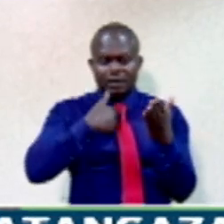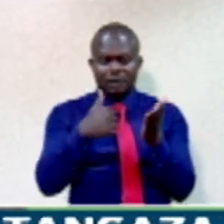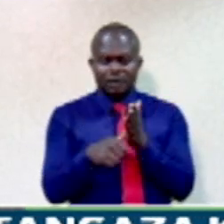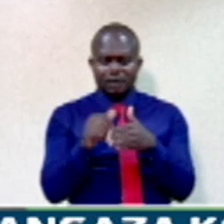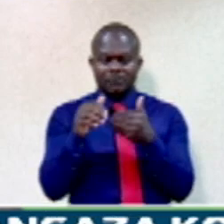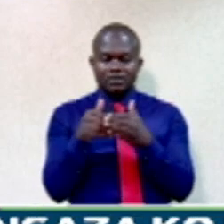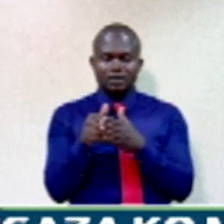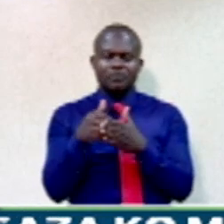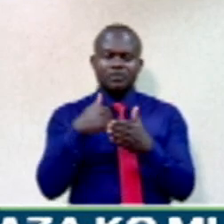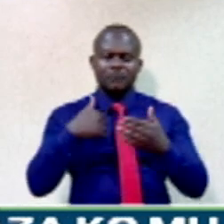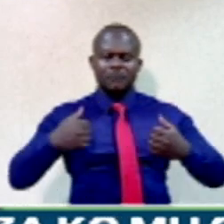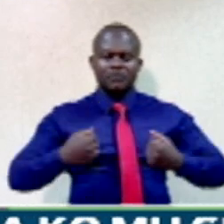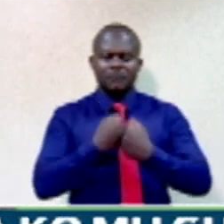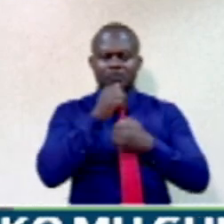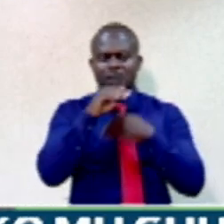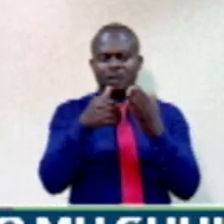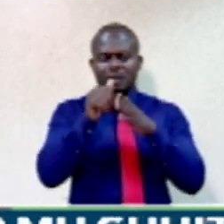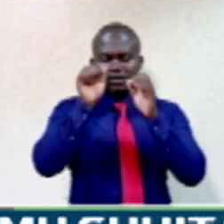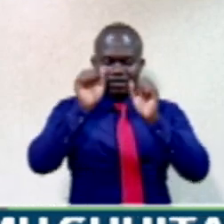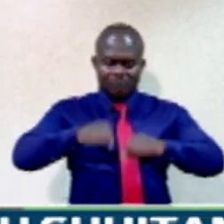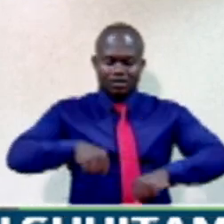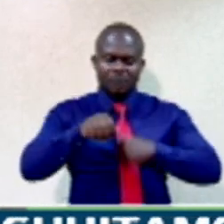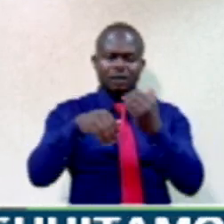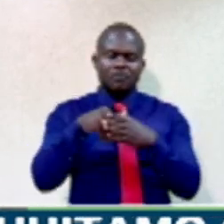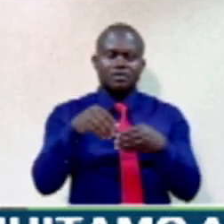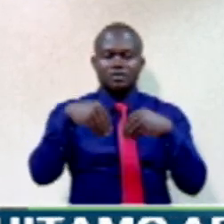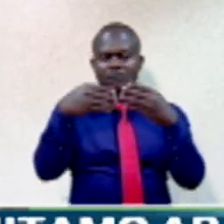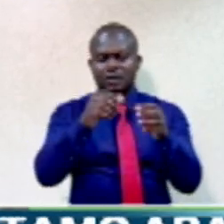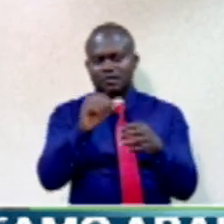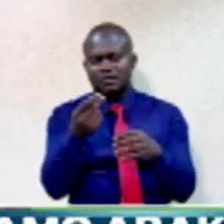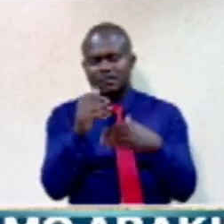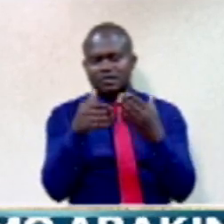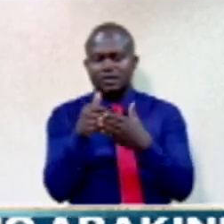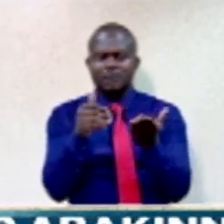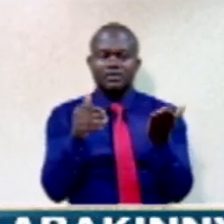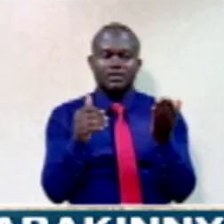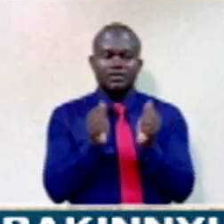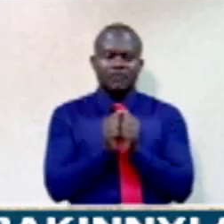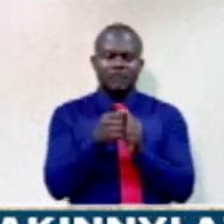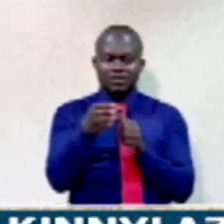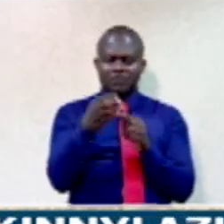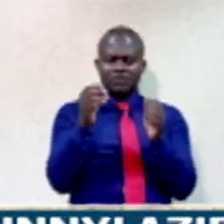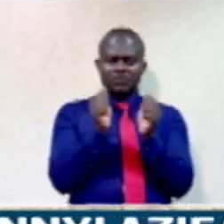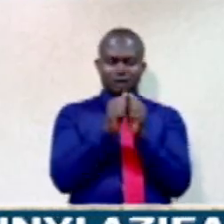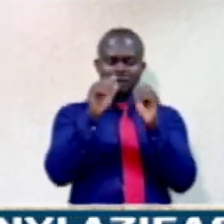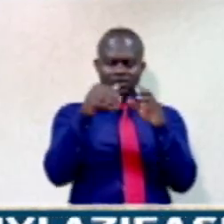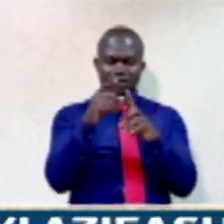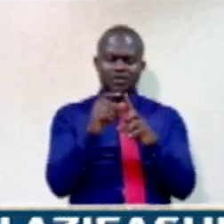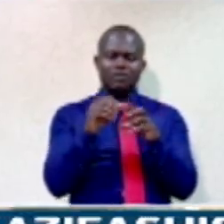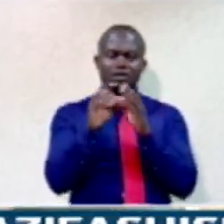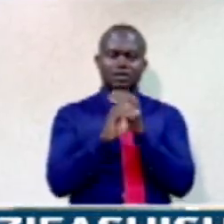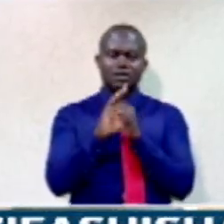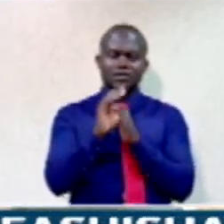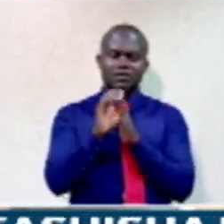guhura n'ikiza icyo ari cyo cyose uzashobore gushumbushwa igihe icyo ari cyo cyose. Mu makoperative 10 yahinze umuceri mu karere ka